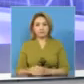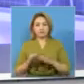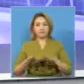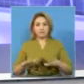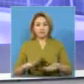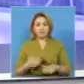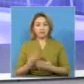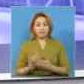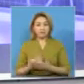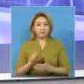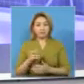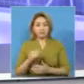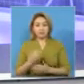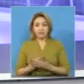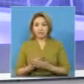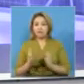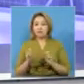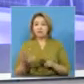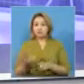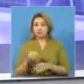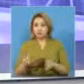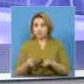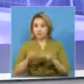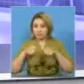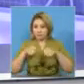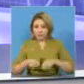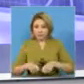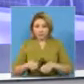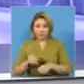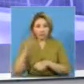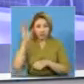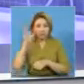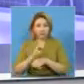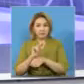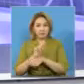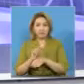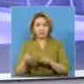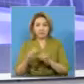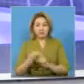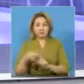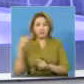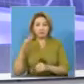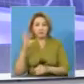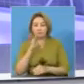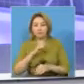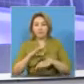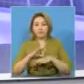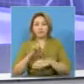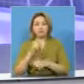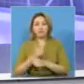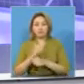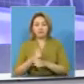Дети с особыми потребностями, как и все другие, имеют право на достойное образование. В этой связи в Актобе успешно проводит свою